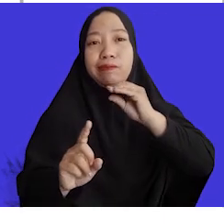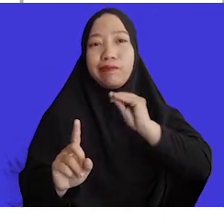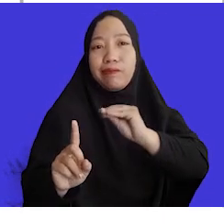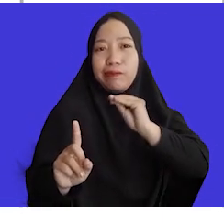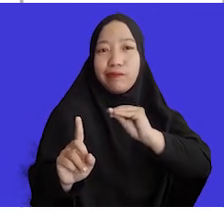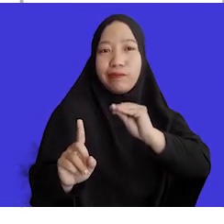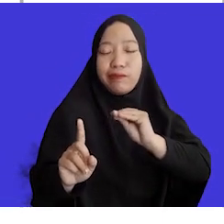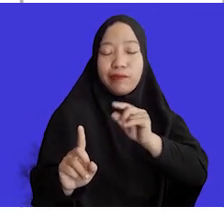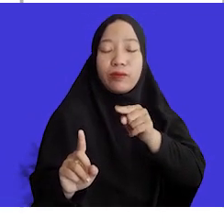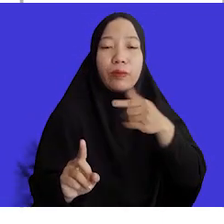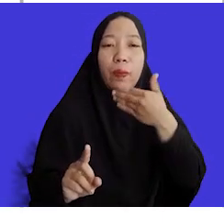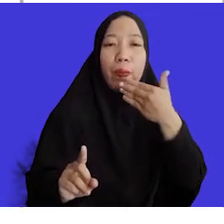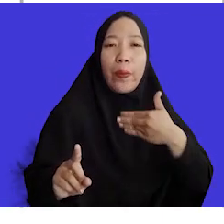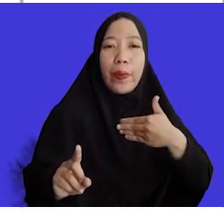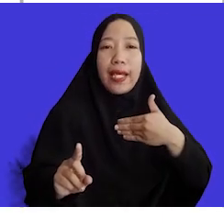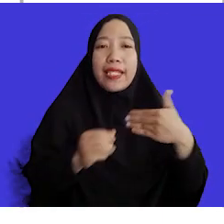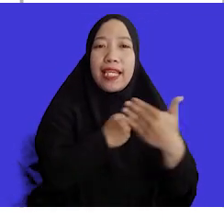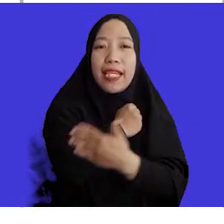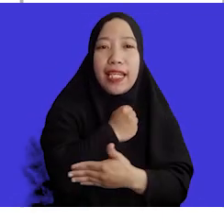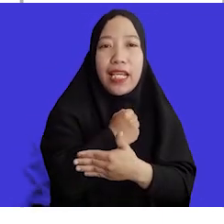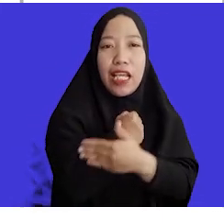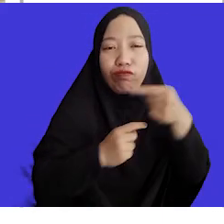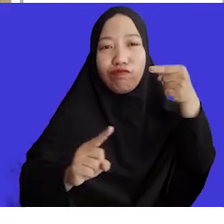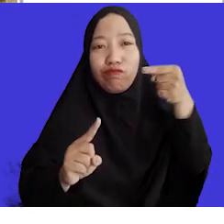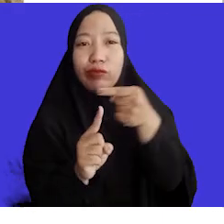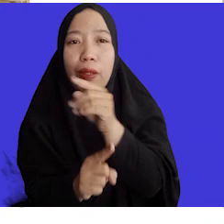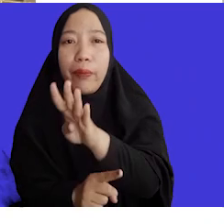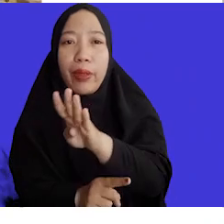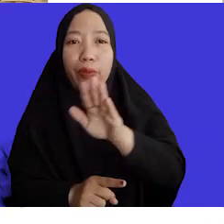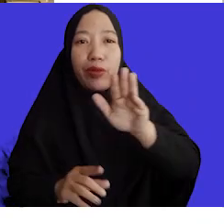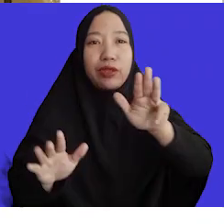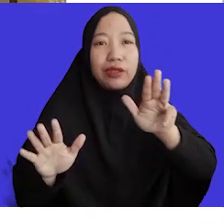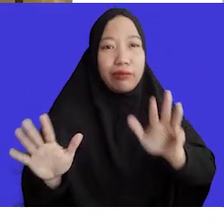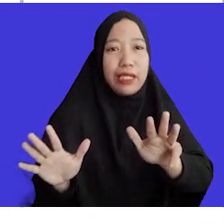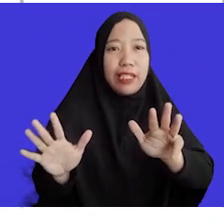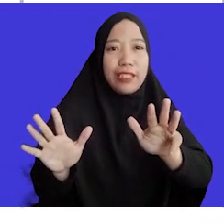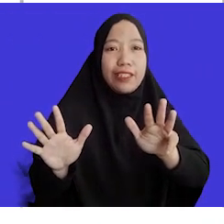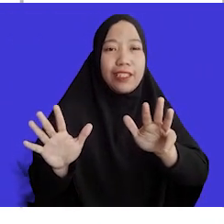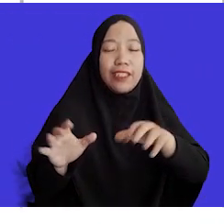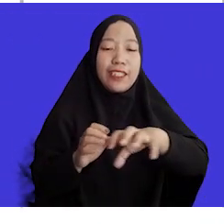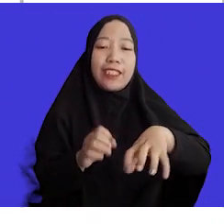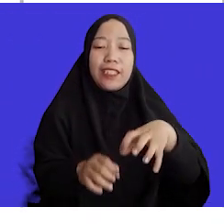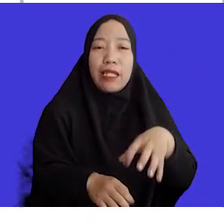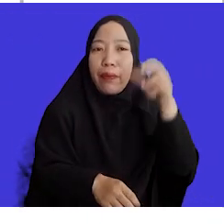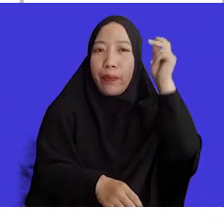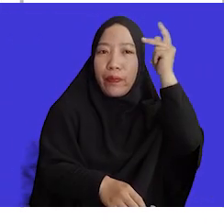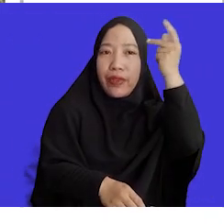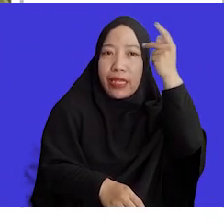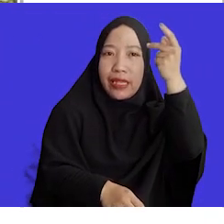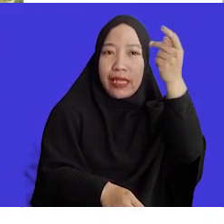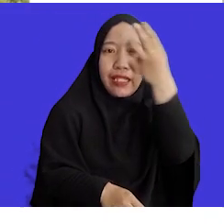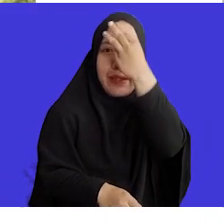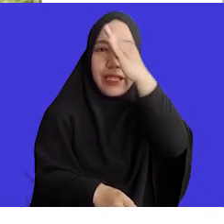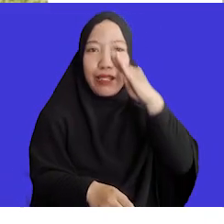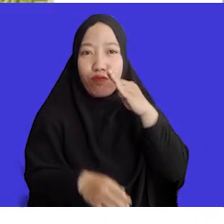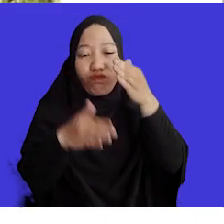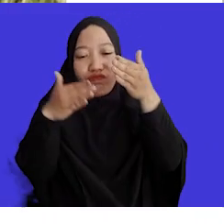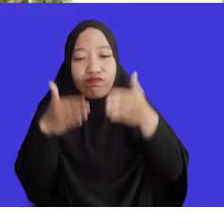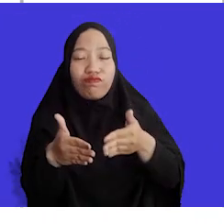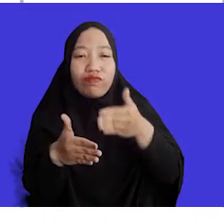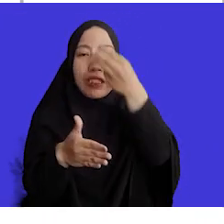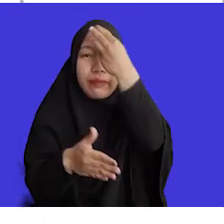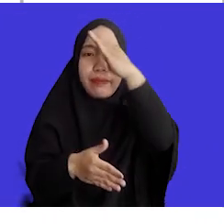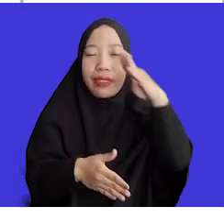lembaga dalam pengutamaan bahasa negara menyasar 49 lembaga di Provinsi Kaltim dan Kaltara. Selain